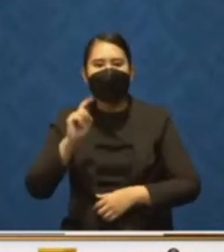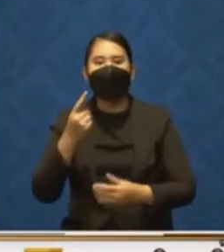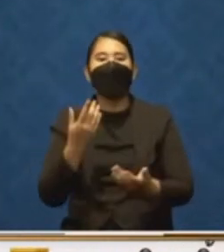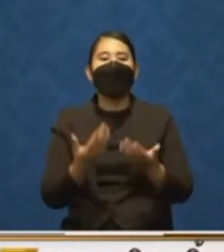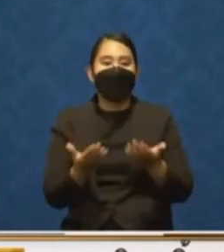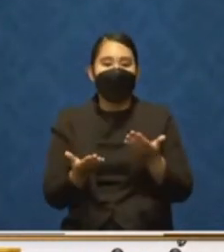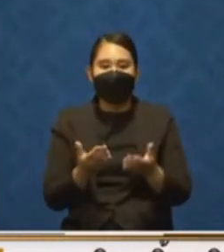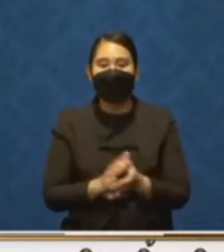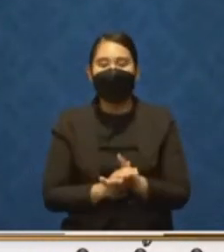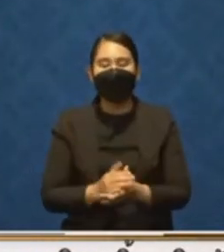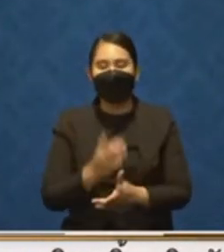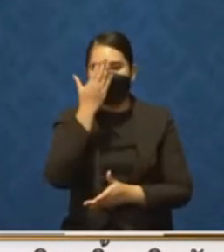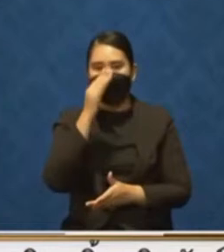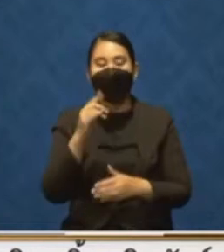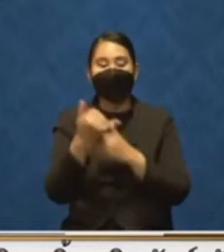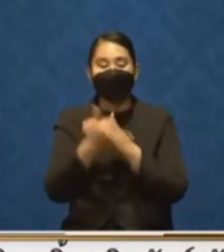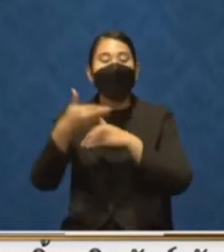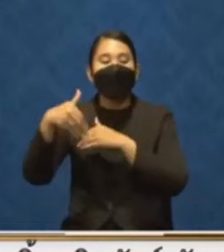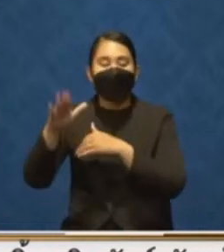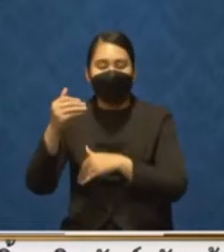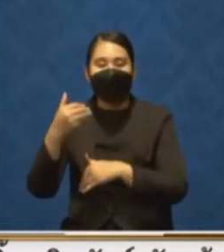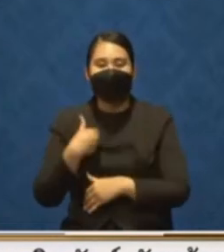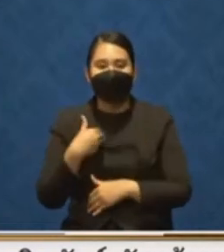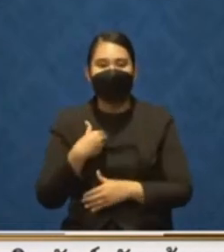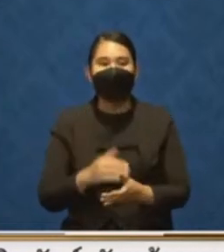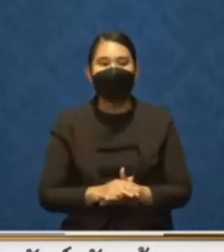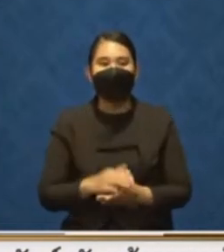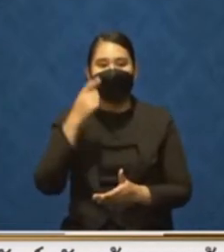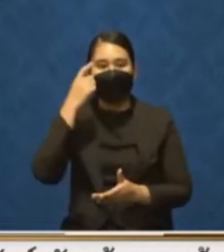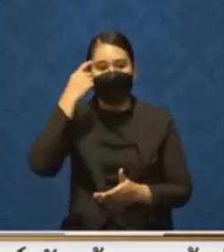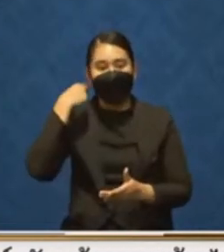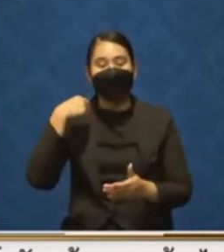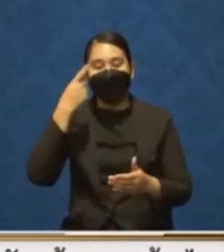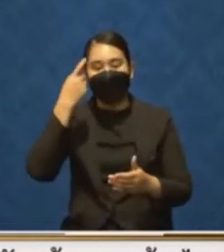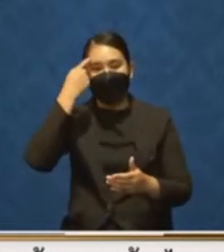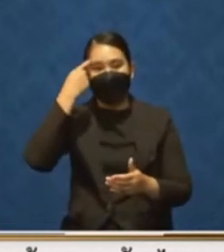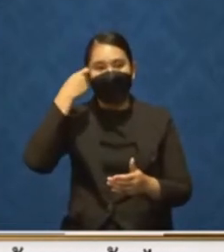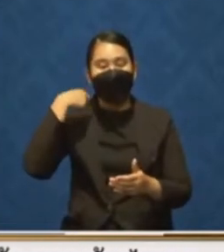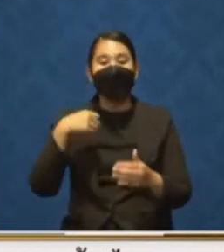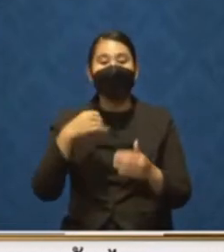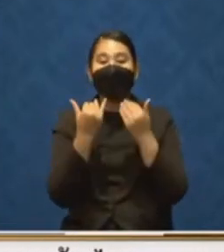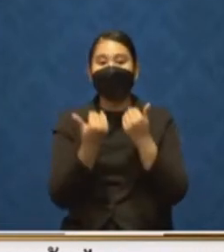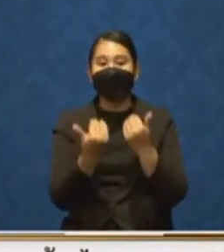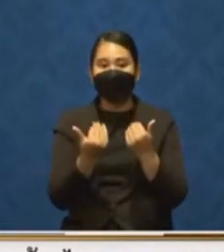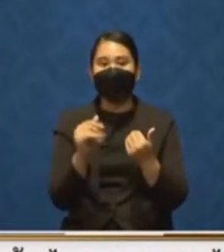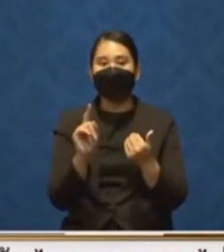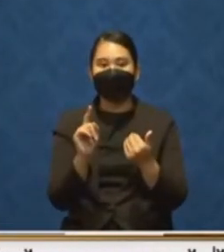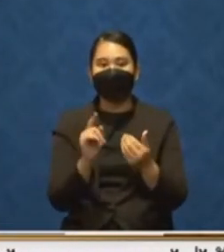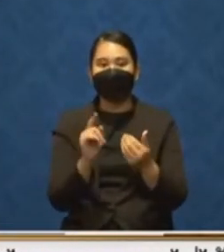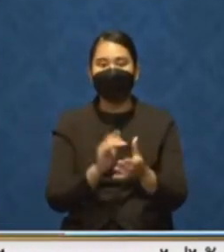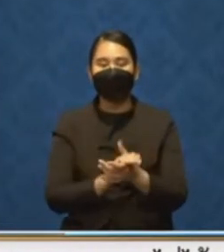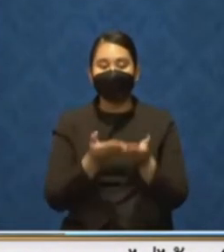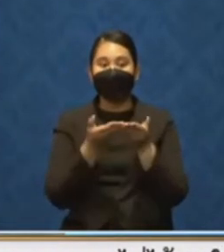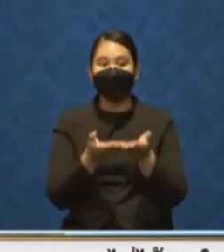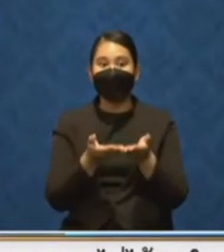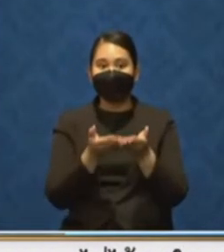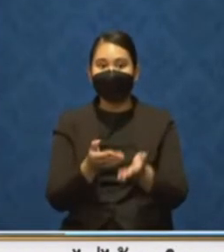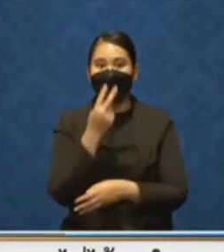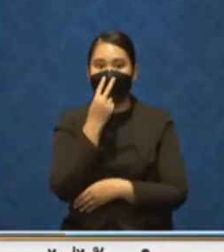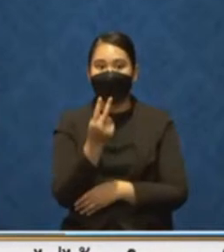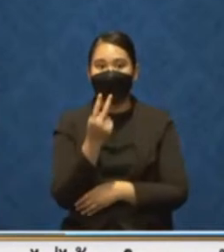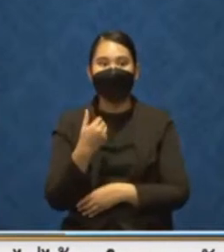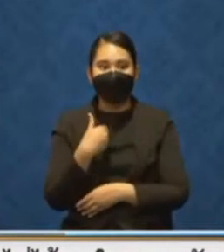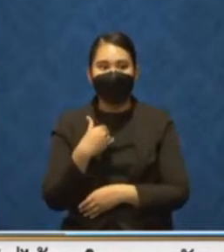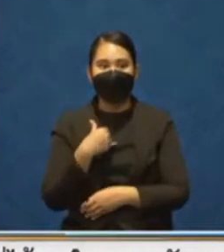แต่วันนี้ต่างชาติก็ไปใช้บ้างแล้วนะครับปัจจุบันท่านลงเรืองานทุกอย่างตั้งแต่เห็นเรือ